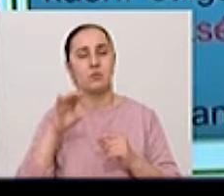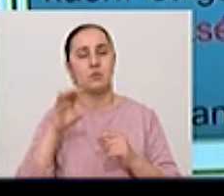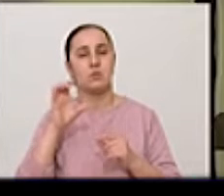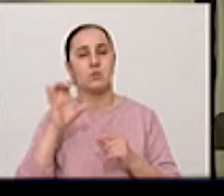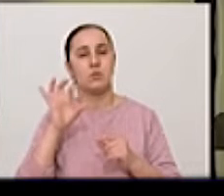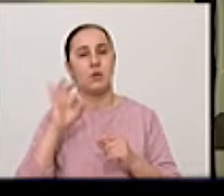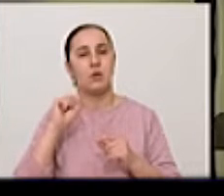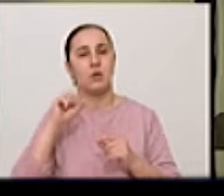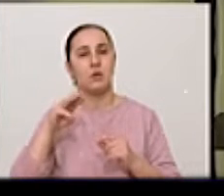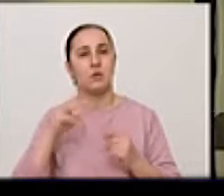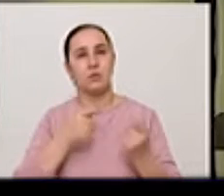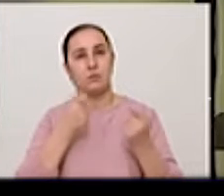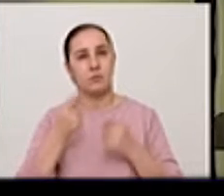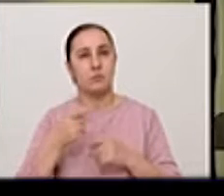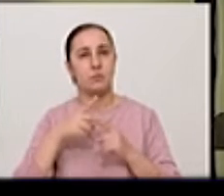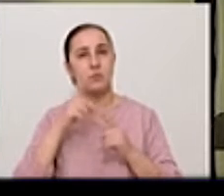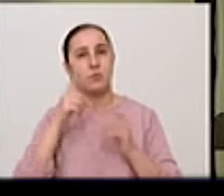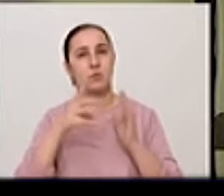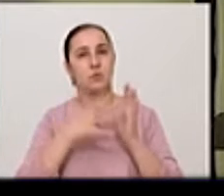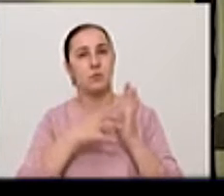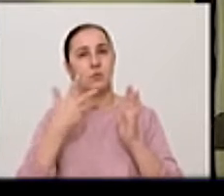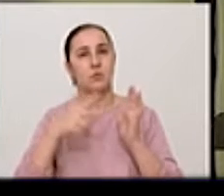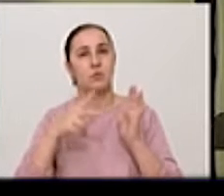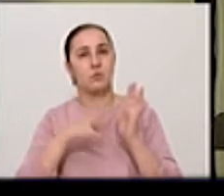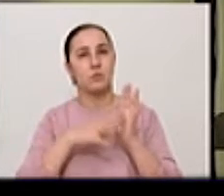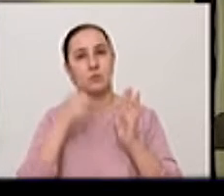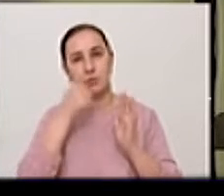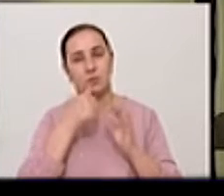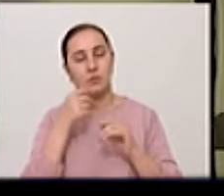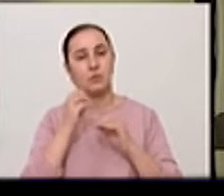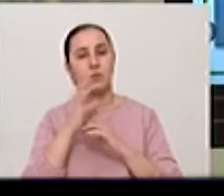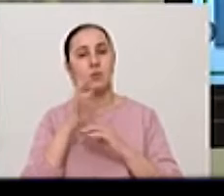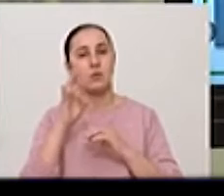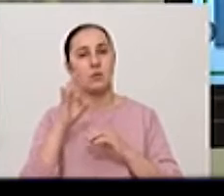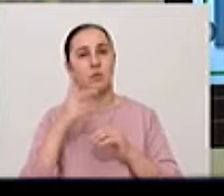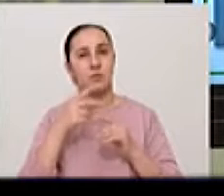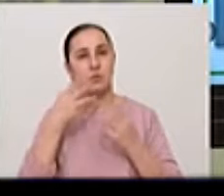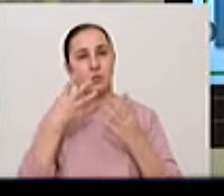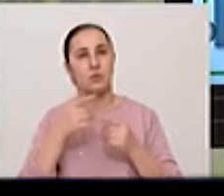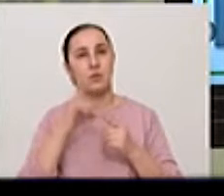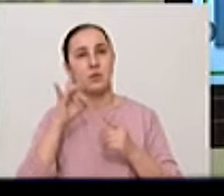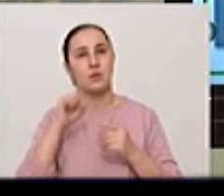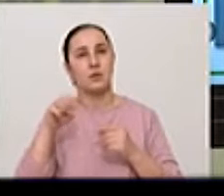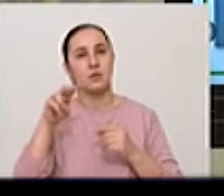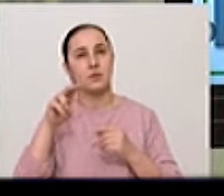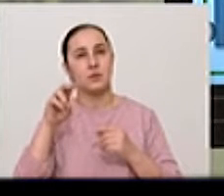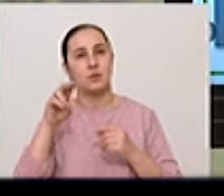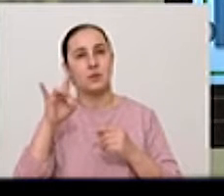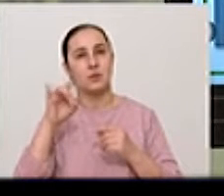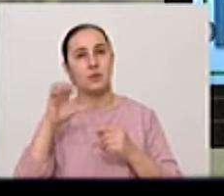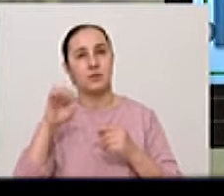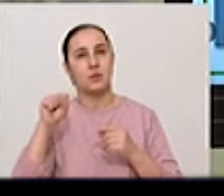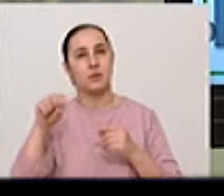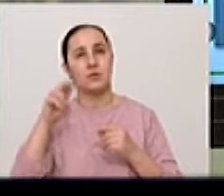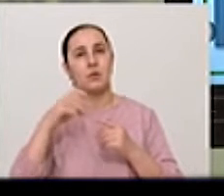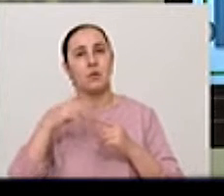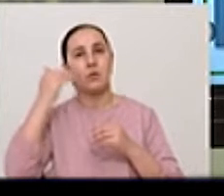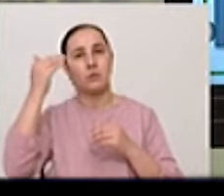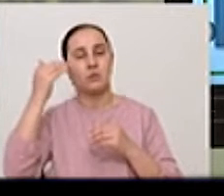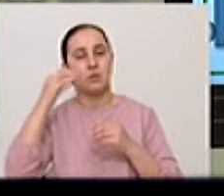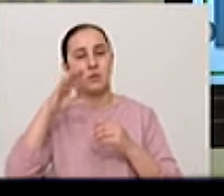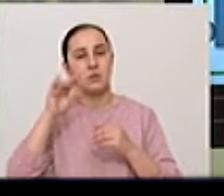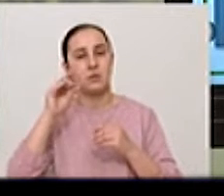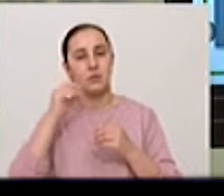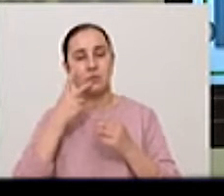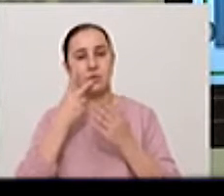kelingan. 1930 yilning 14 noyabr kuni esa rasadxonada osmon jismlari ilk marta